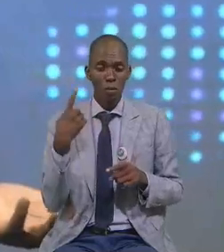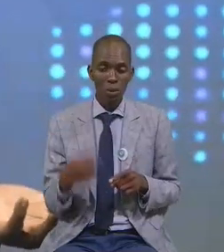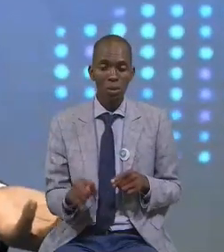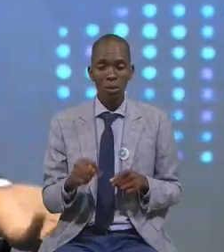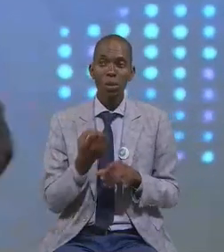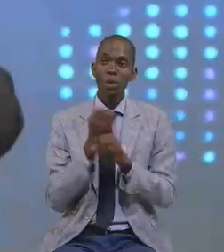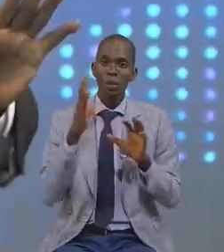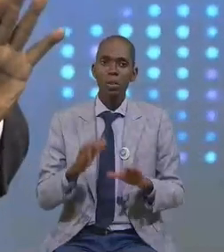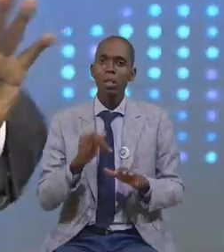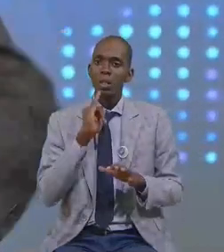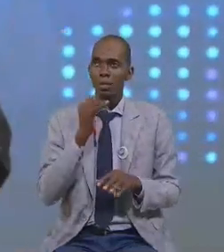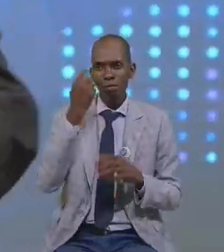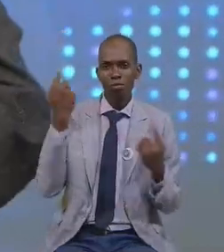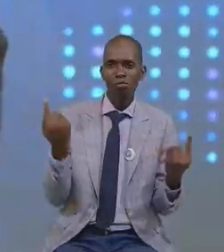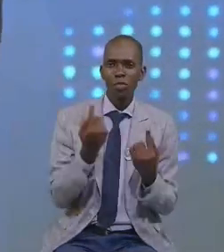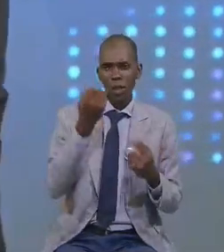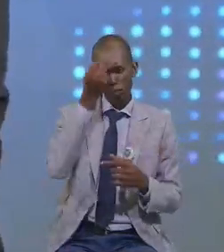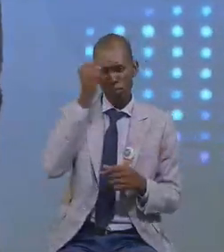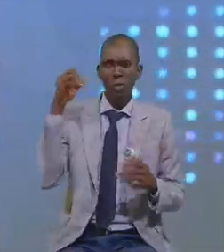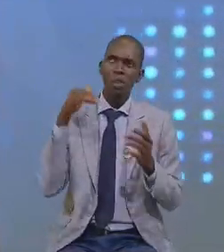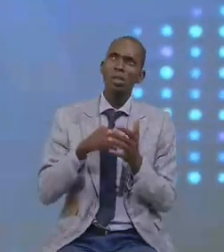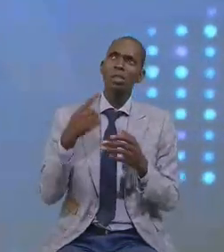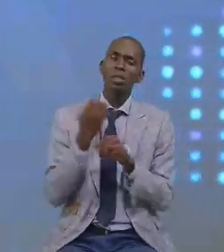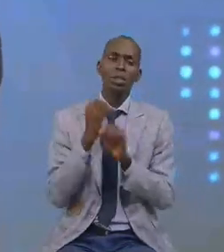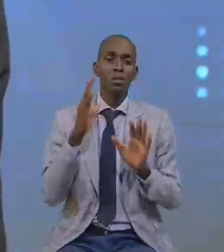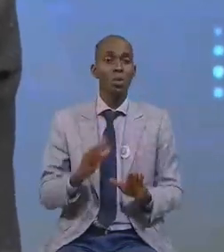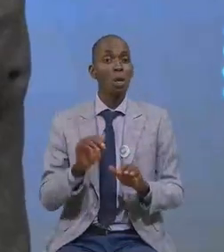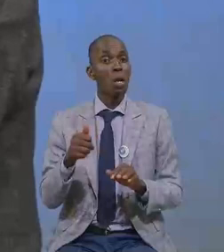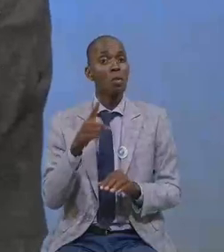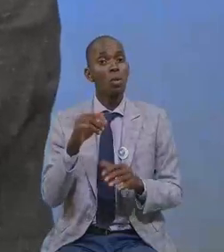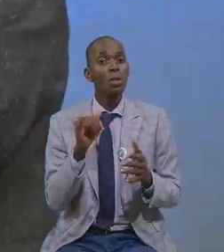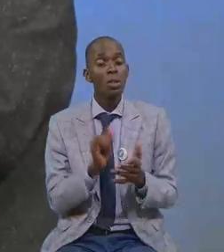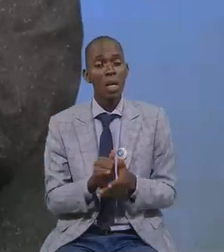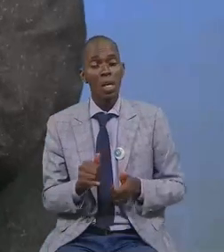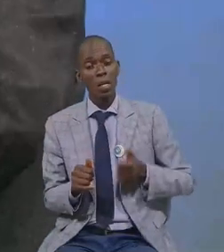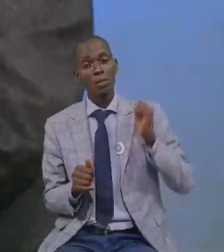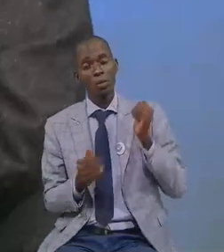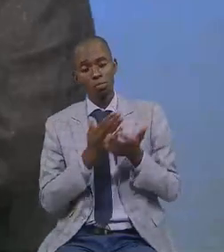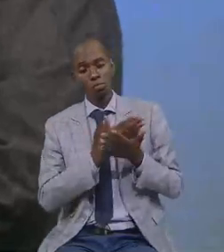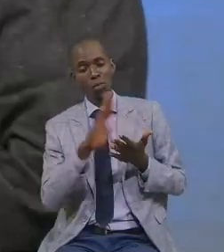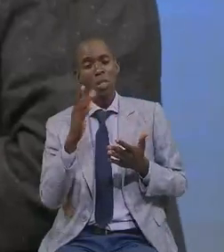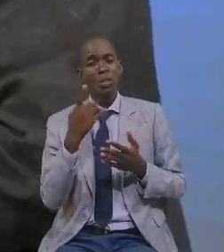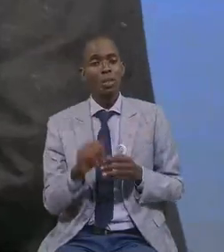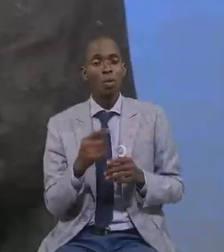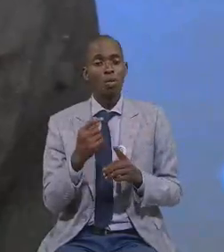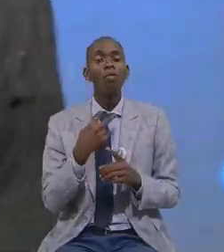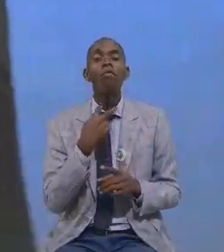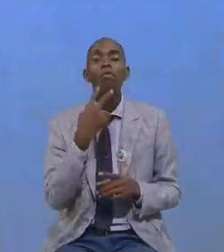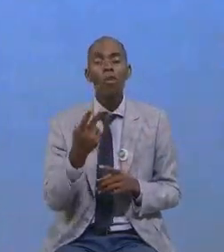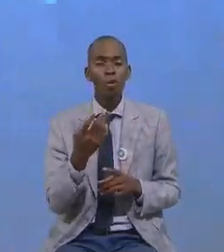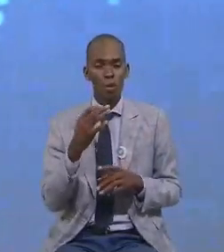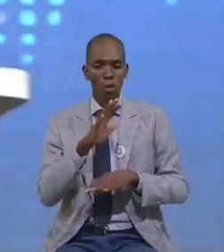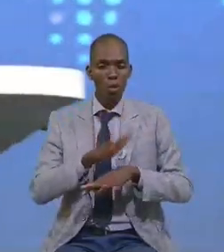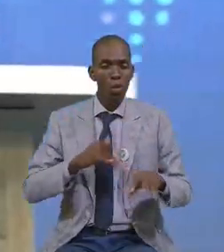rebelle contre le Sauveur. Quiconque refuse, résiste à la voie de repentance, qu'on doit